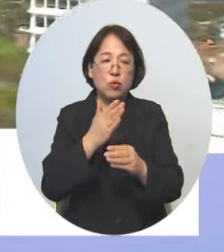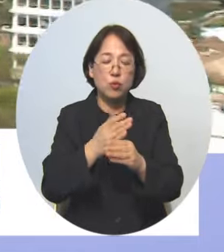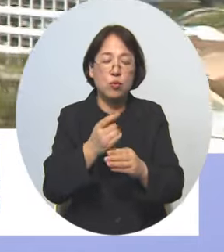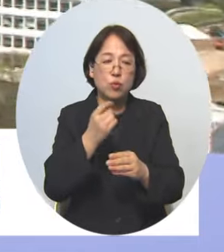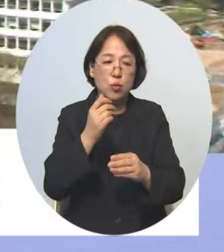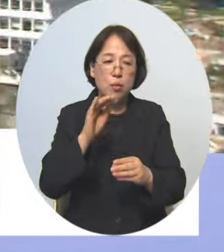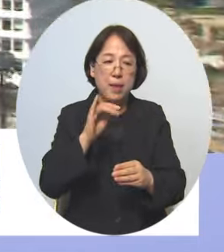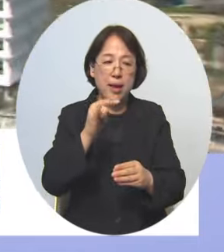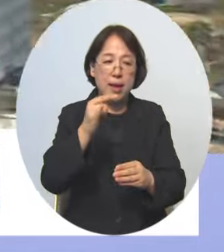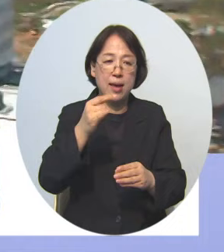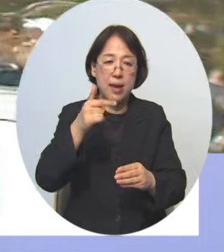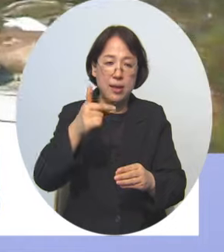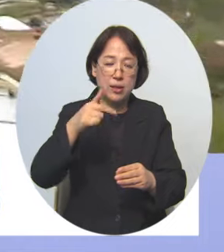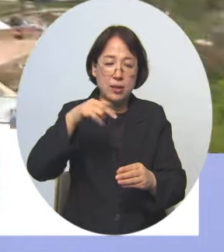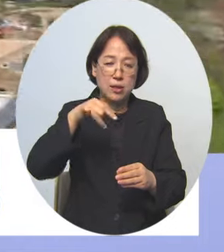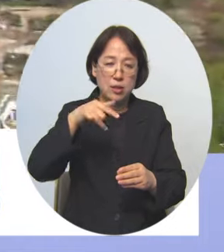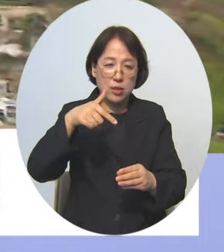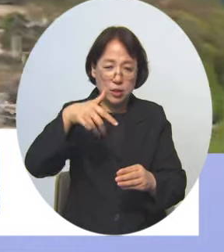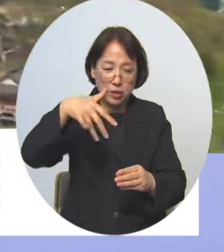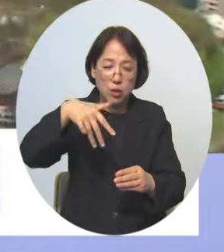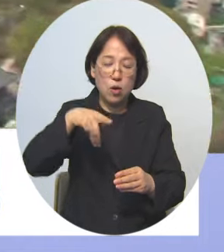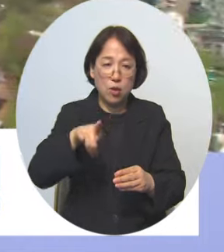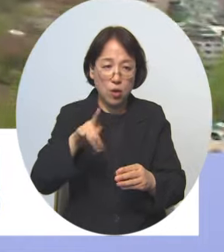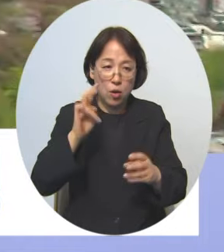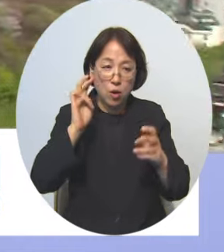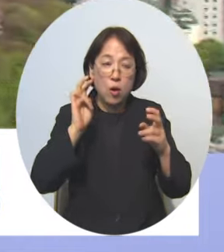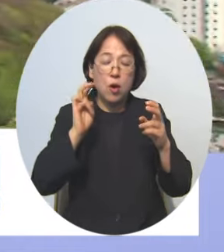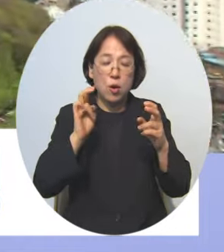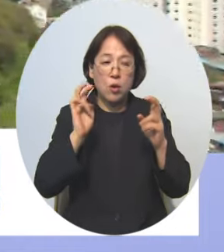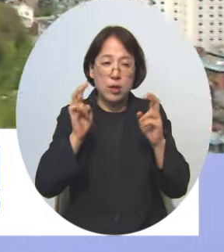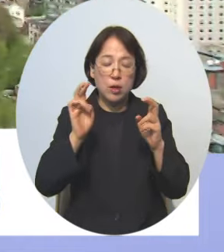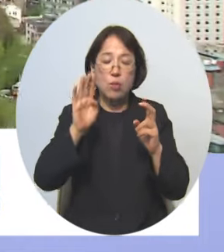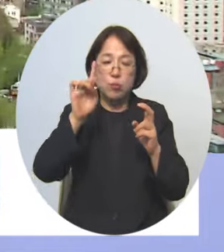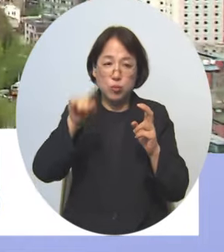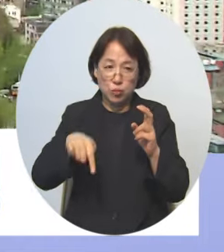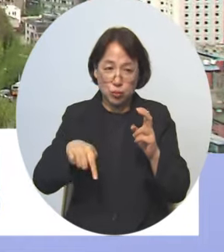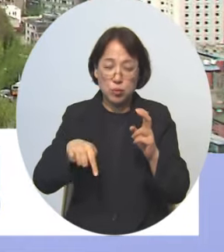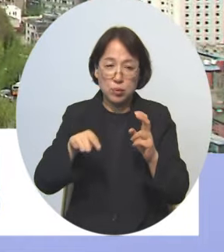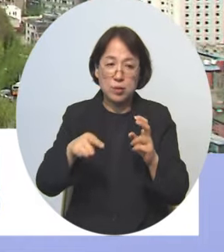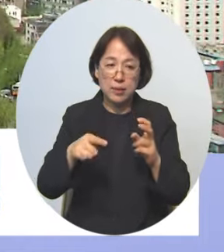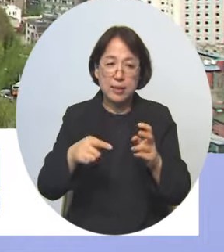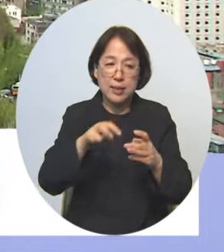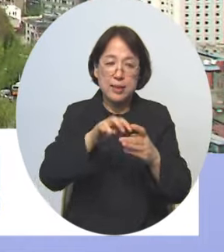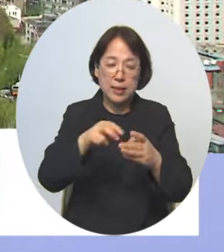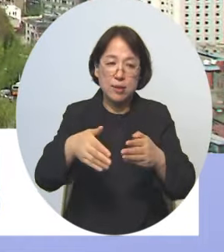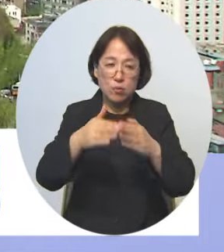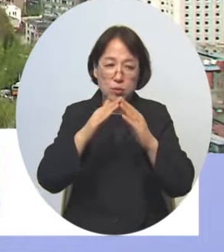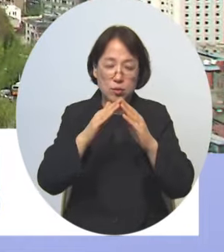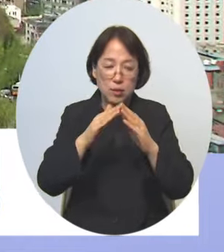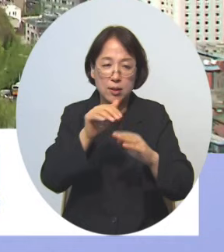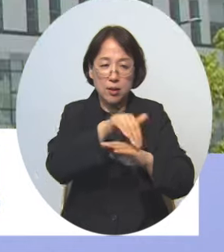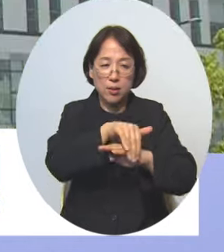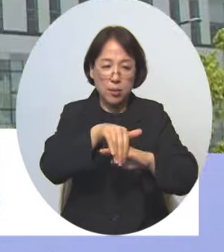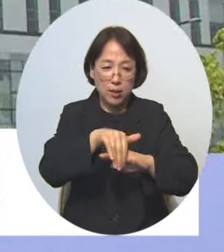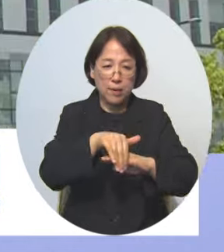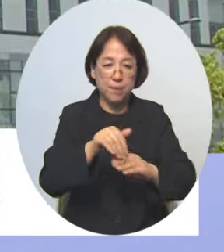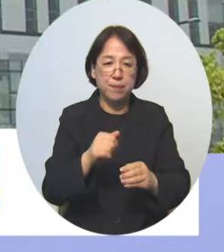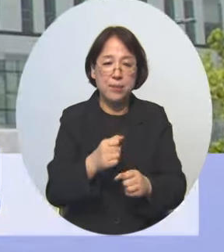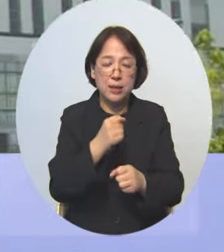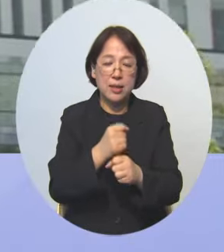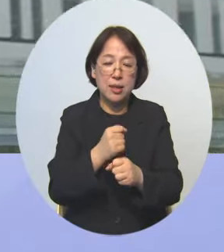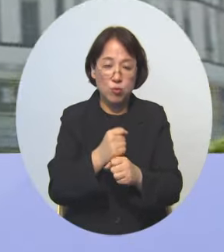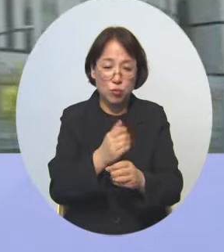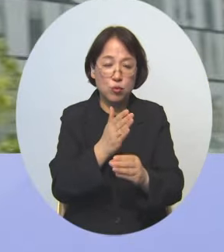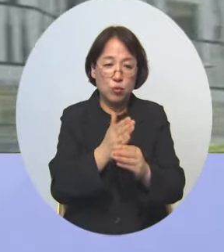경북 경산에 스타트업 파크를 건설 중인데 이어서 첨단 제조 스타트업에게 시험 가공 설비를 제공하는 제조